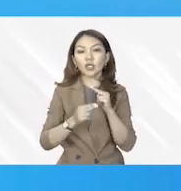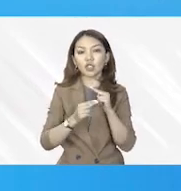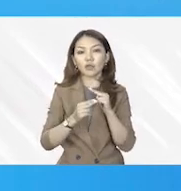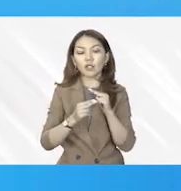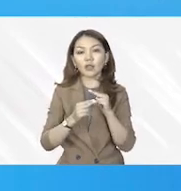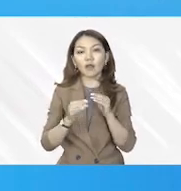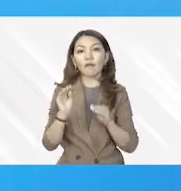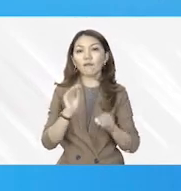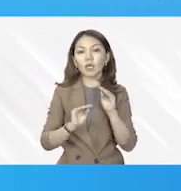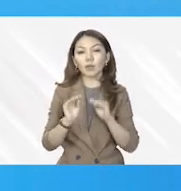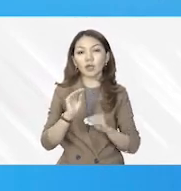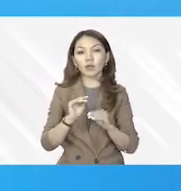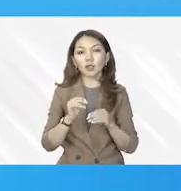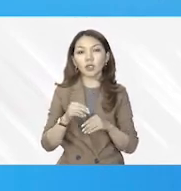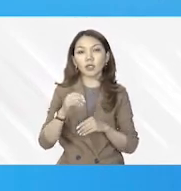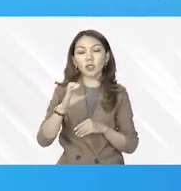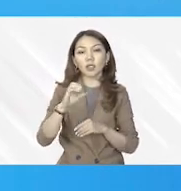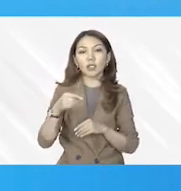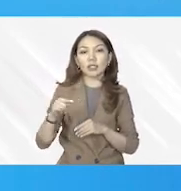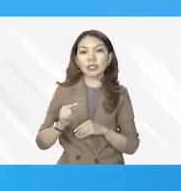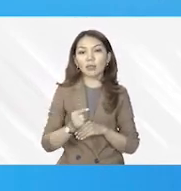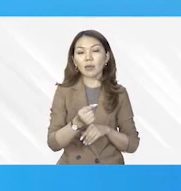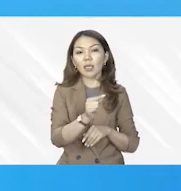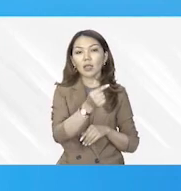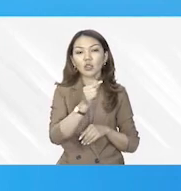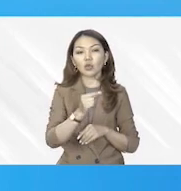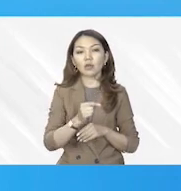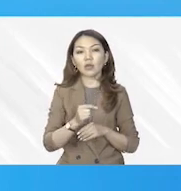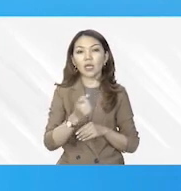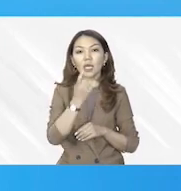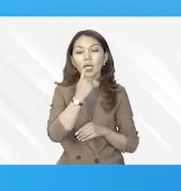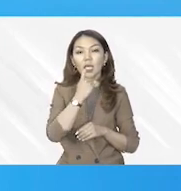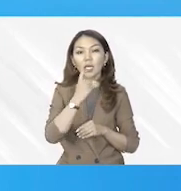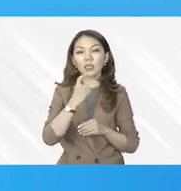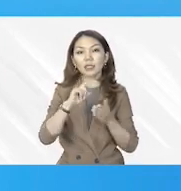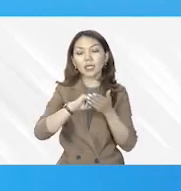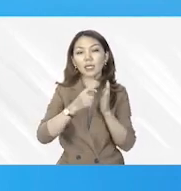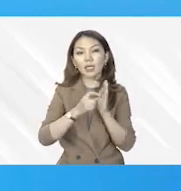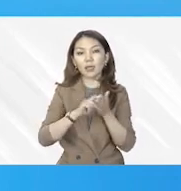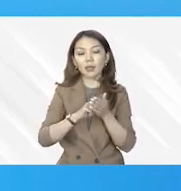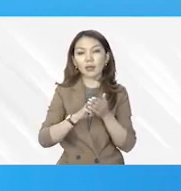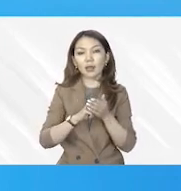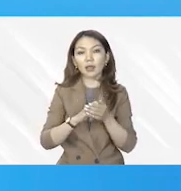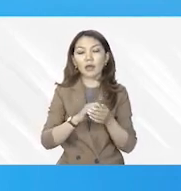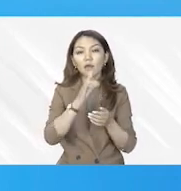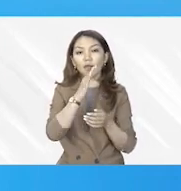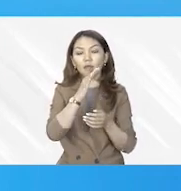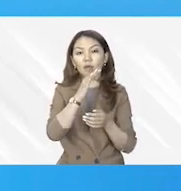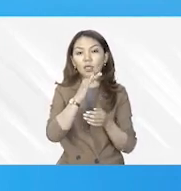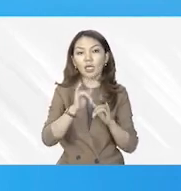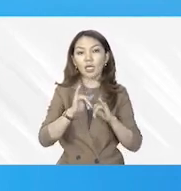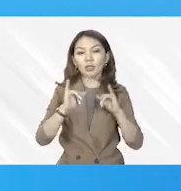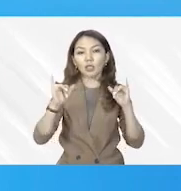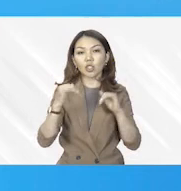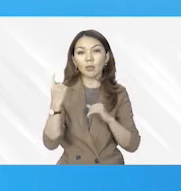заканчивается формированием сперматозоидов и яйцеклеток. На стадии размножения